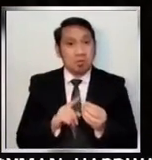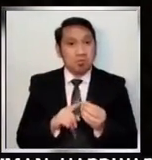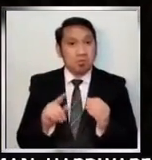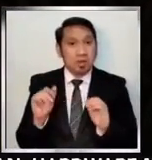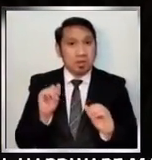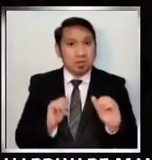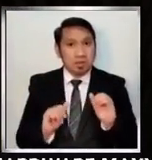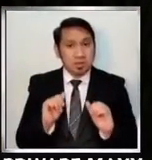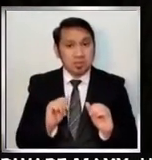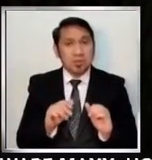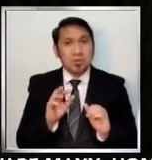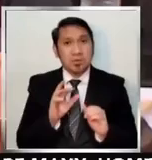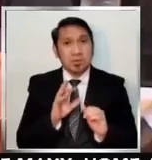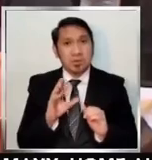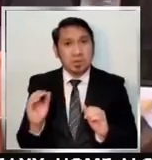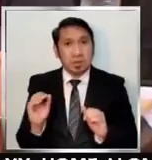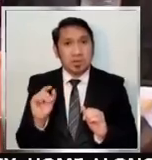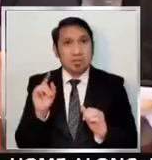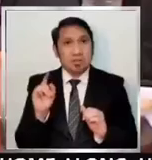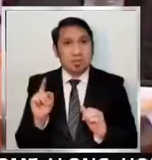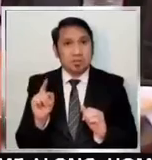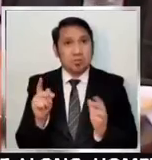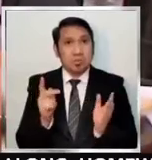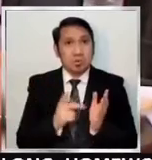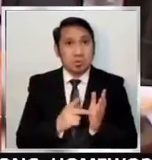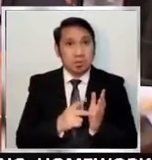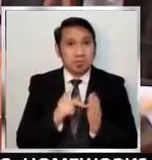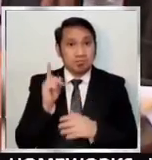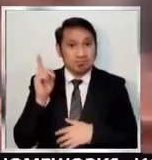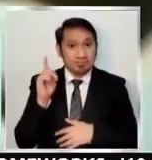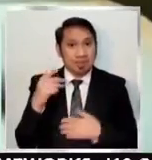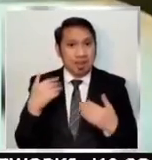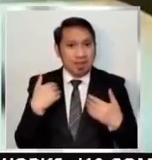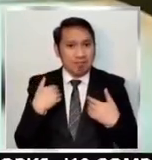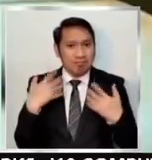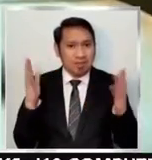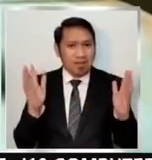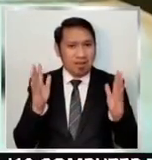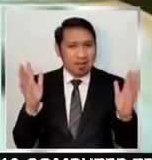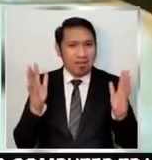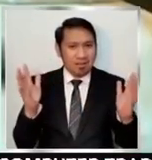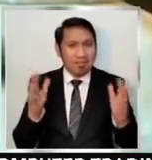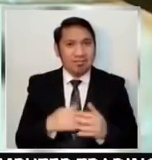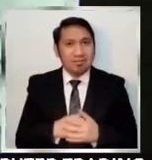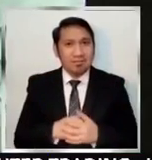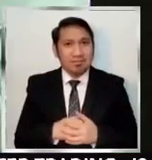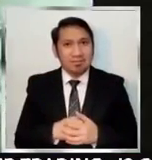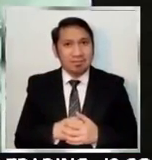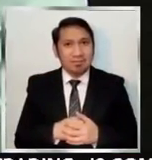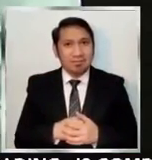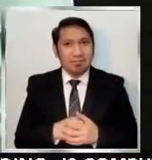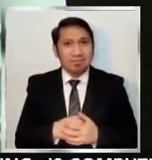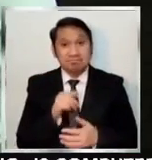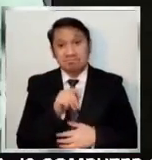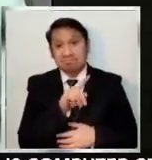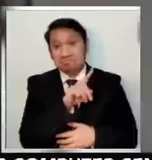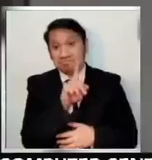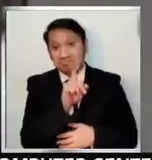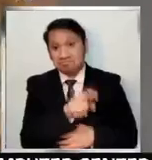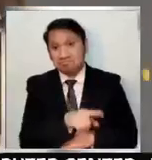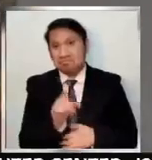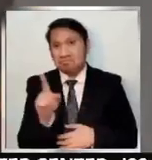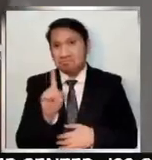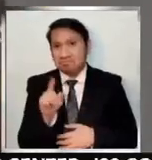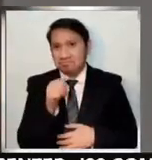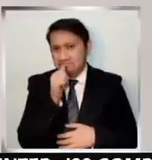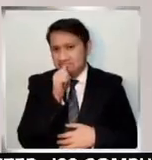cast ng Abot Kamay na Pangarap sa set ng GMA Kapuso Artist Tambayan. Doon, tinanong namin si Jillian ano nga ba ang secret niya